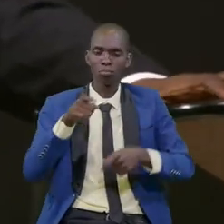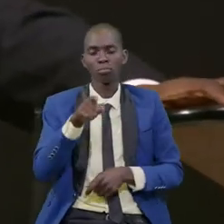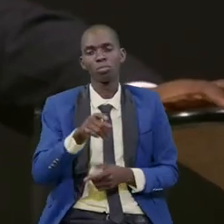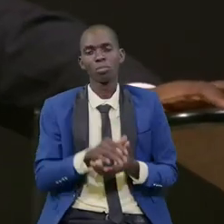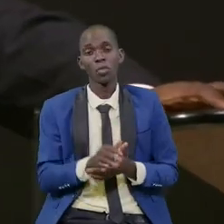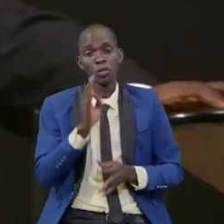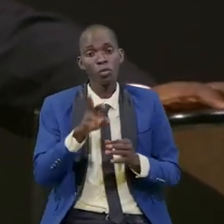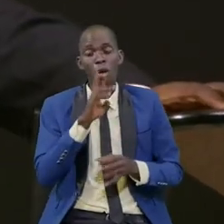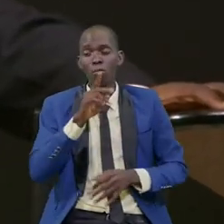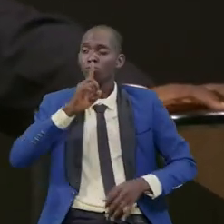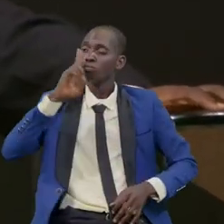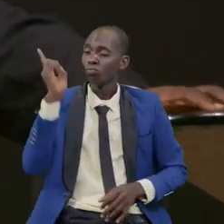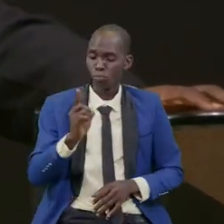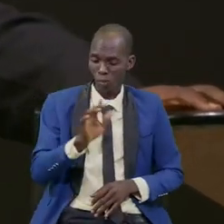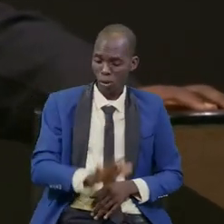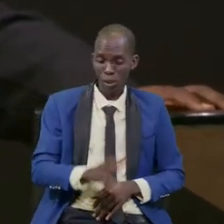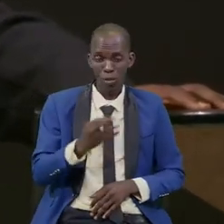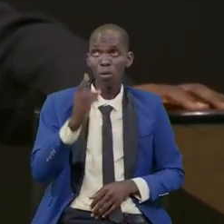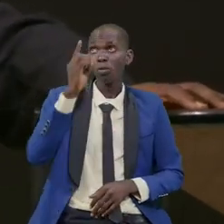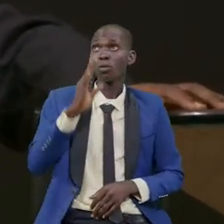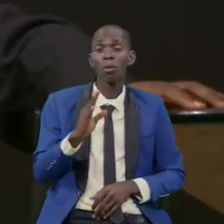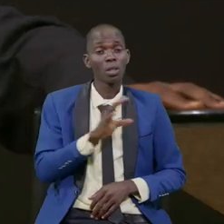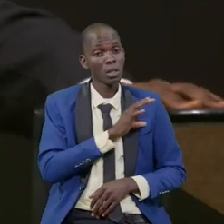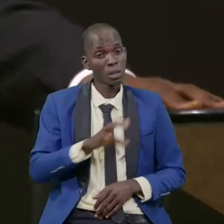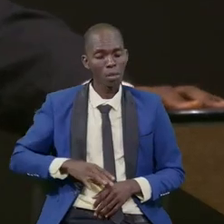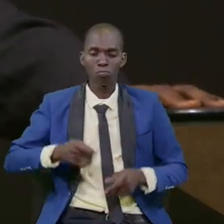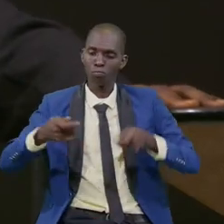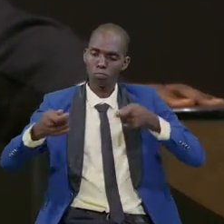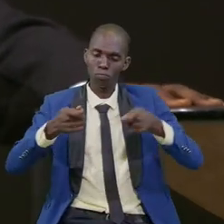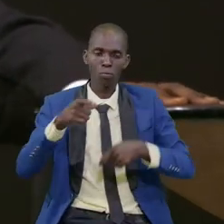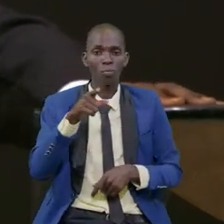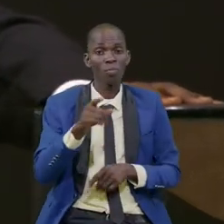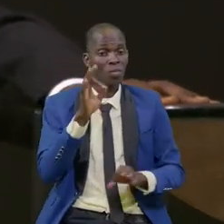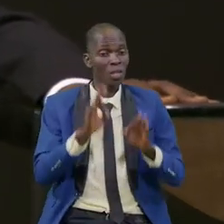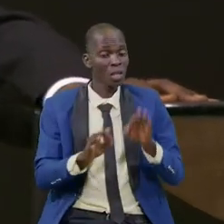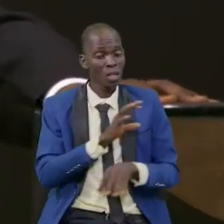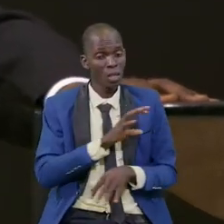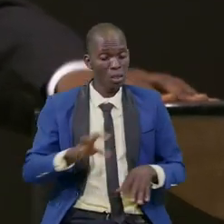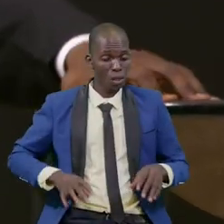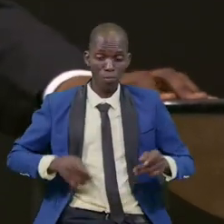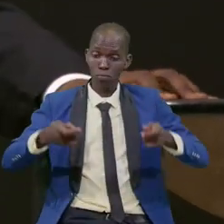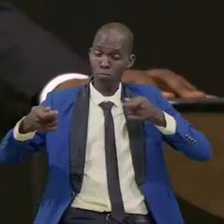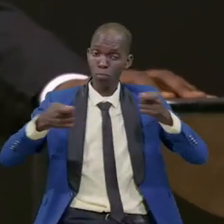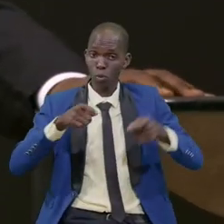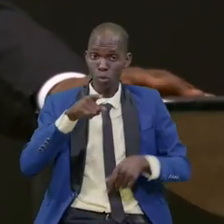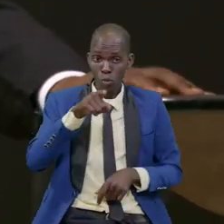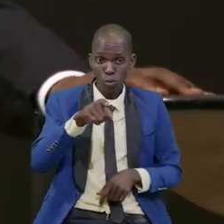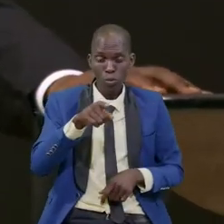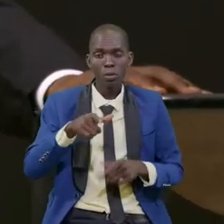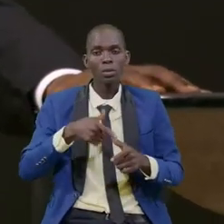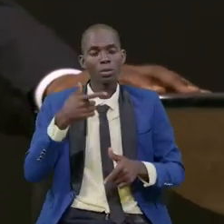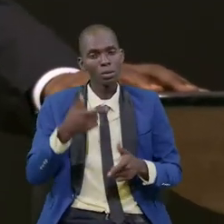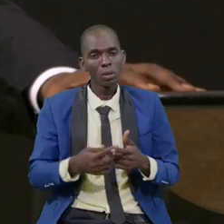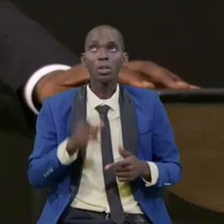Un véritable enfant de Dieu a Christ comme son Seigneur, son maître. Si Christ est ton maître, donc il